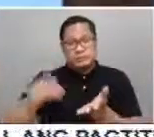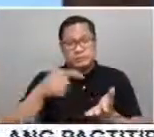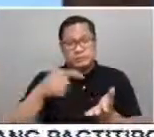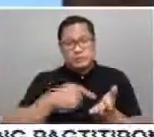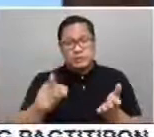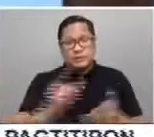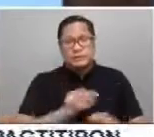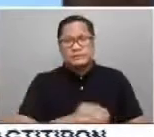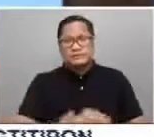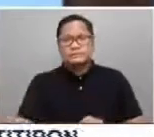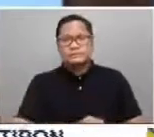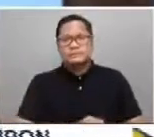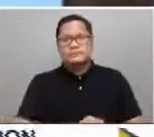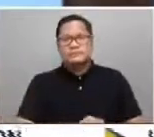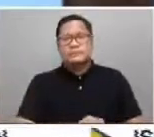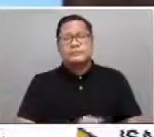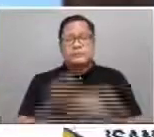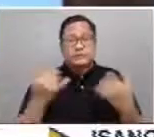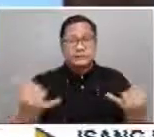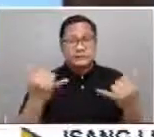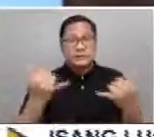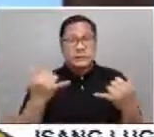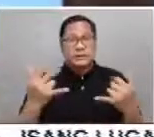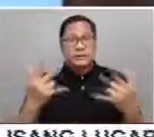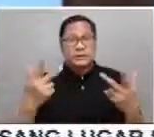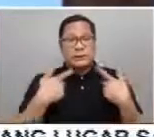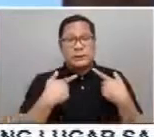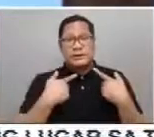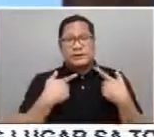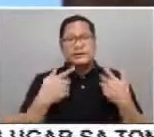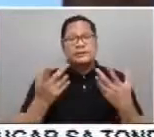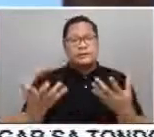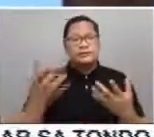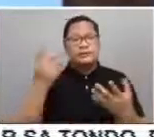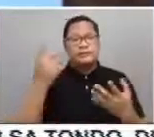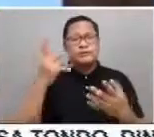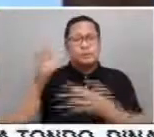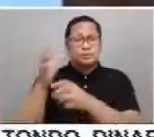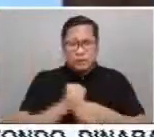him before the public an announcement, and if